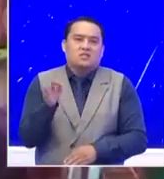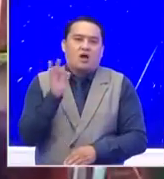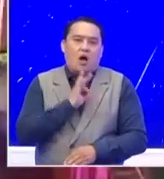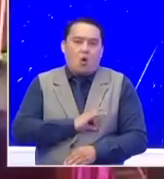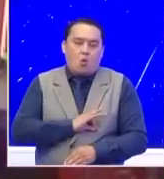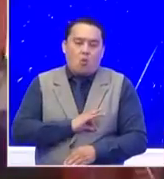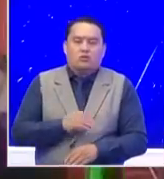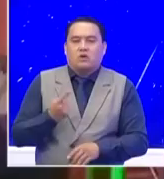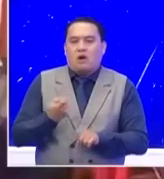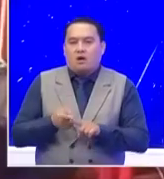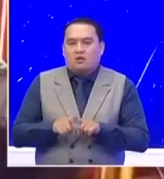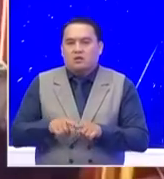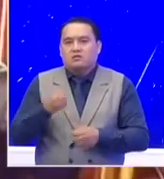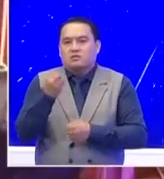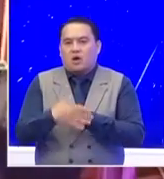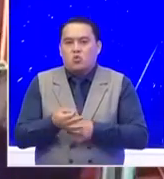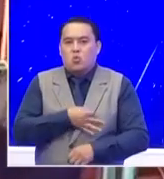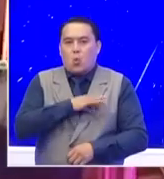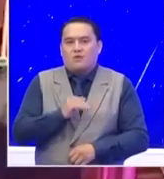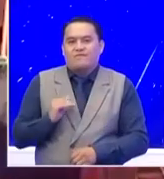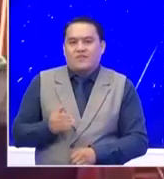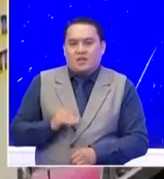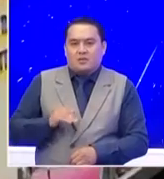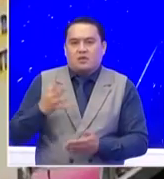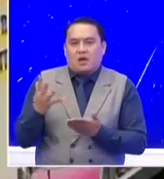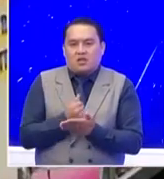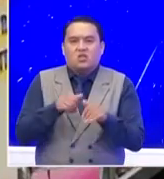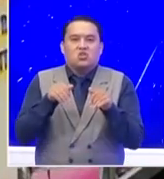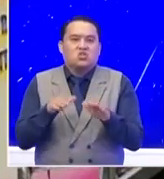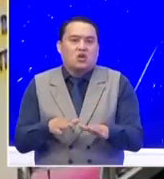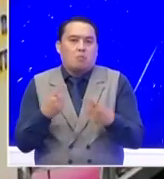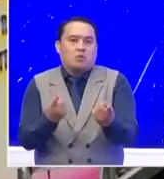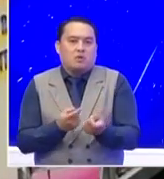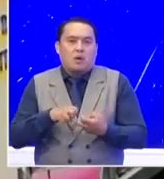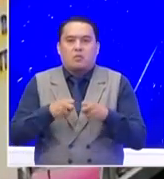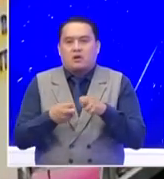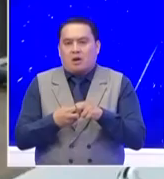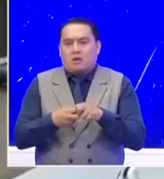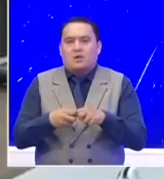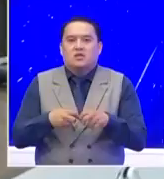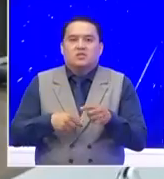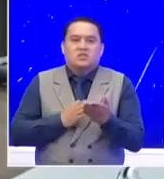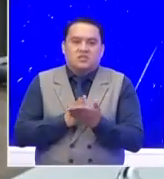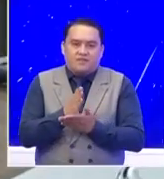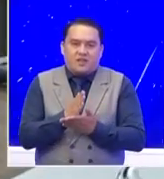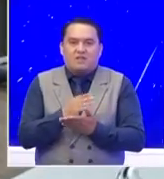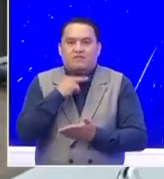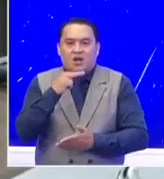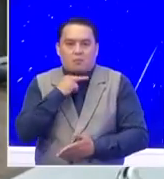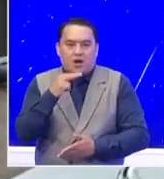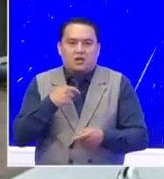источник дохода. Одна из столичных юридических фирм надеется найти решение и привлечь к проблеме ярмарочного сектора